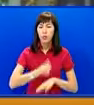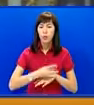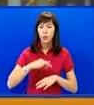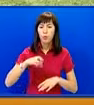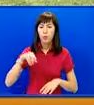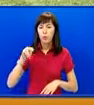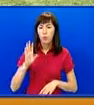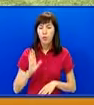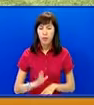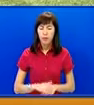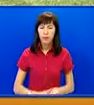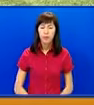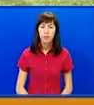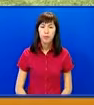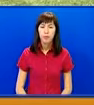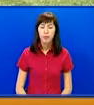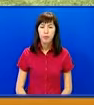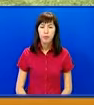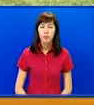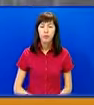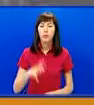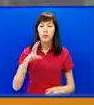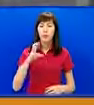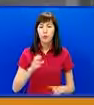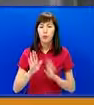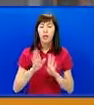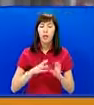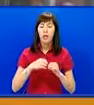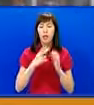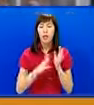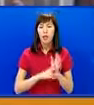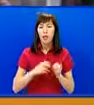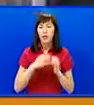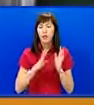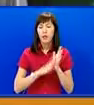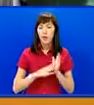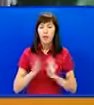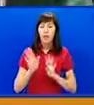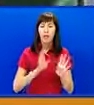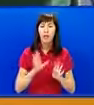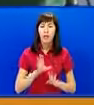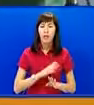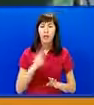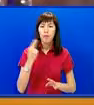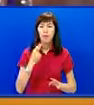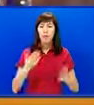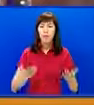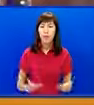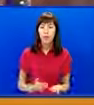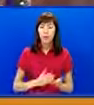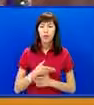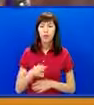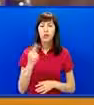Жансейит Тюймебаев. Более 500 экспонатов 18-19 веков были представлены на выставке в Астане. Жители и